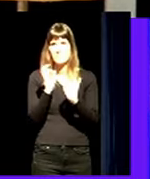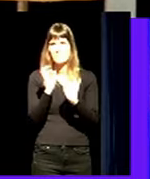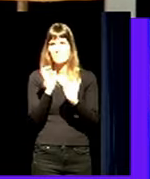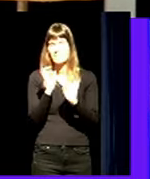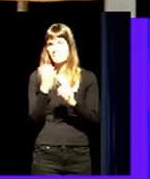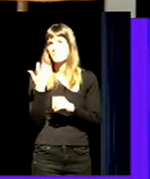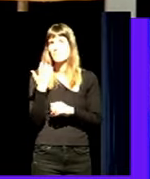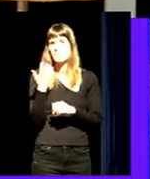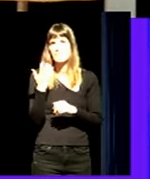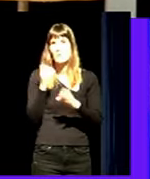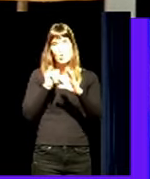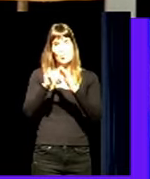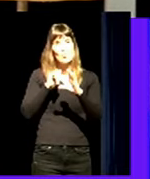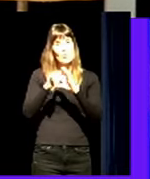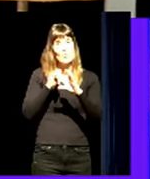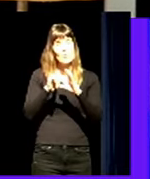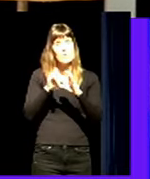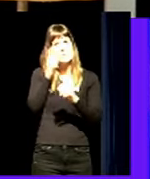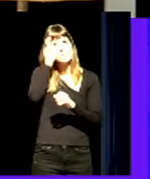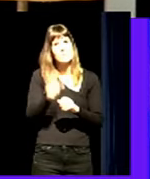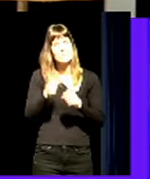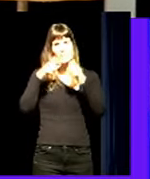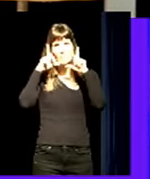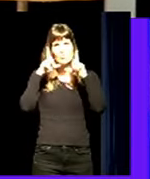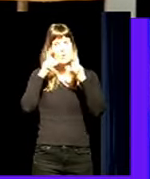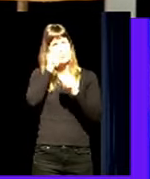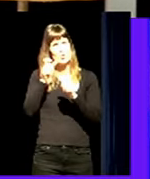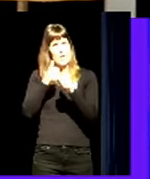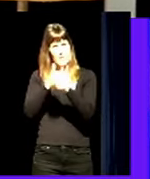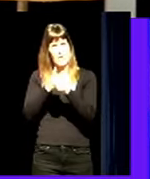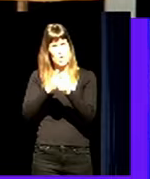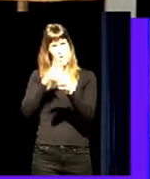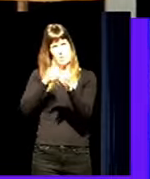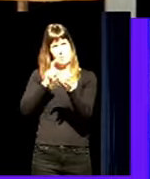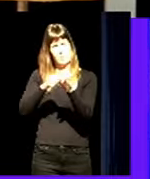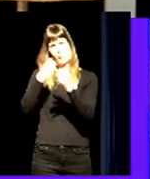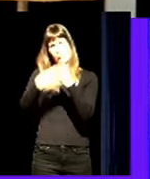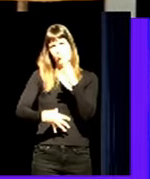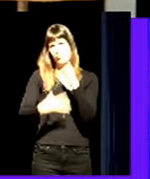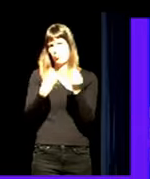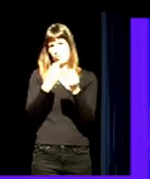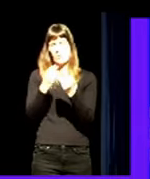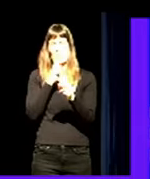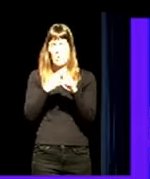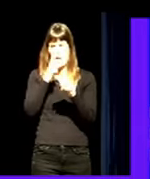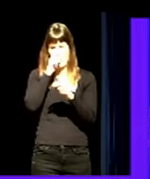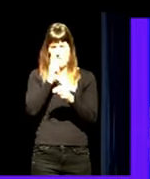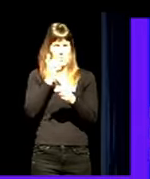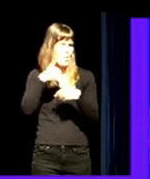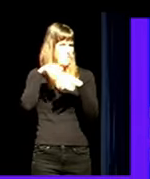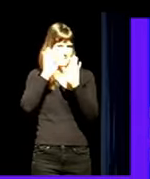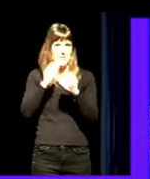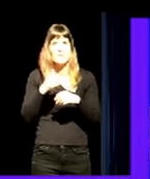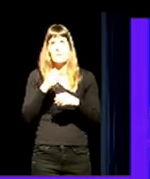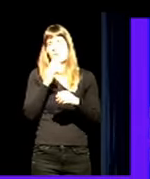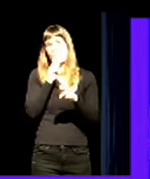dago youtuber bat, oso jarraitua dena, emakumea dena, ez ikitzaren ez ditut ipiniko izenak, bale? Ez